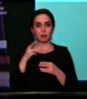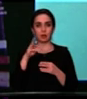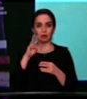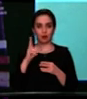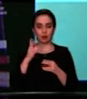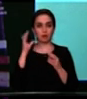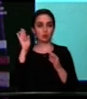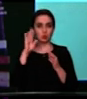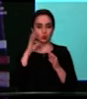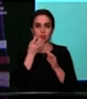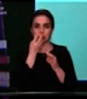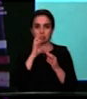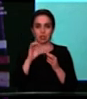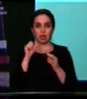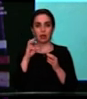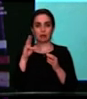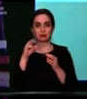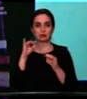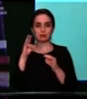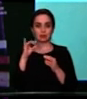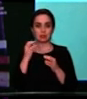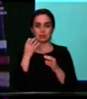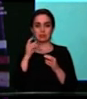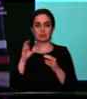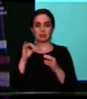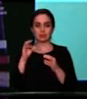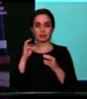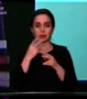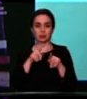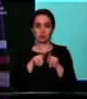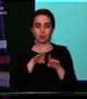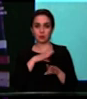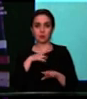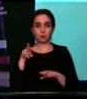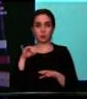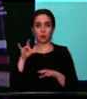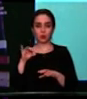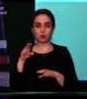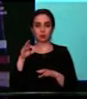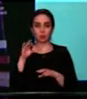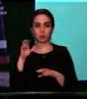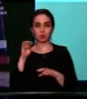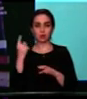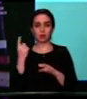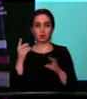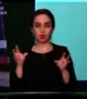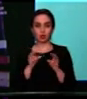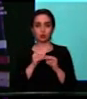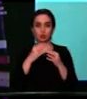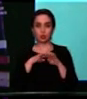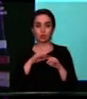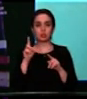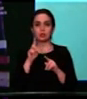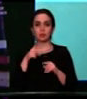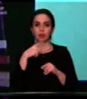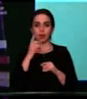suvni qizdirib adeninni sintezladi? Uchinchi savolimiz esa protobiontlar yoki birlamchi hujayralar deb